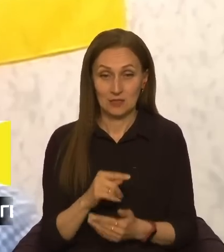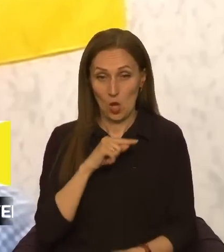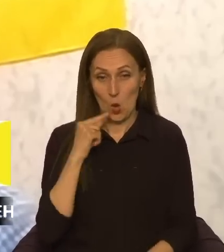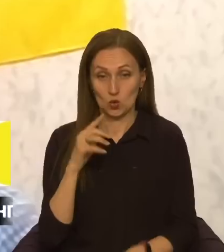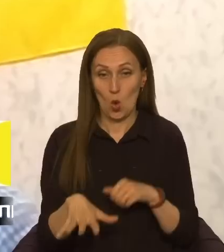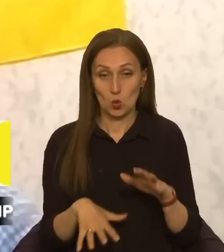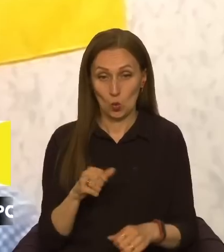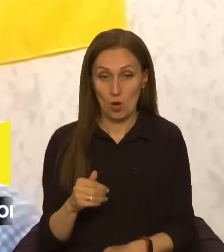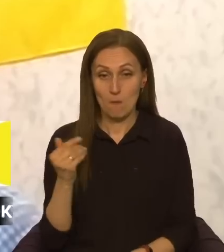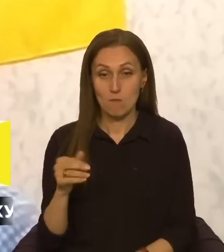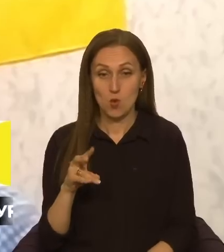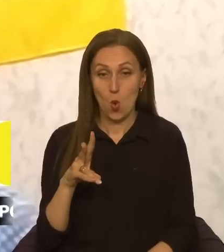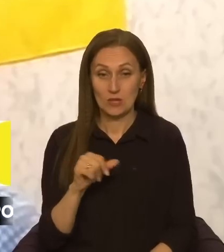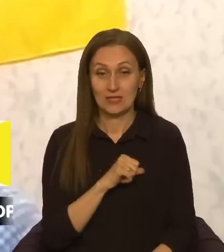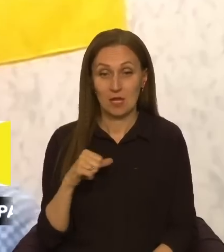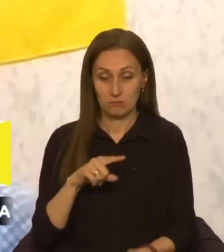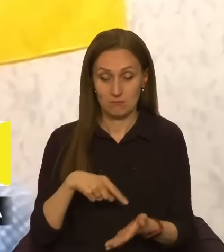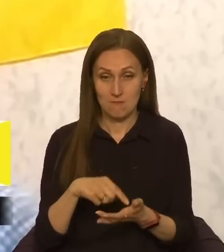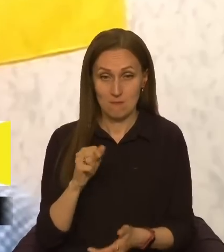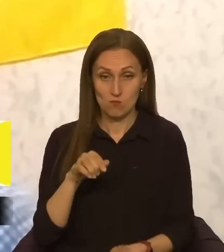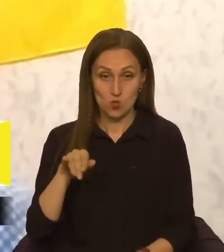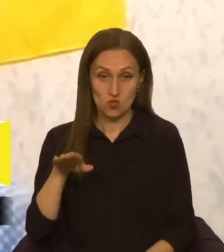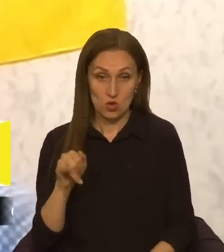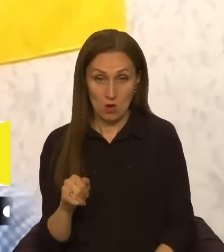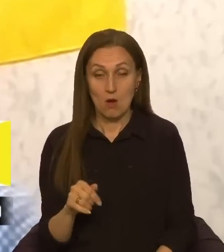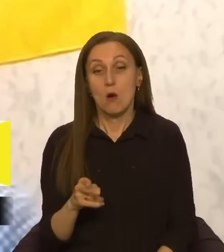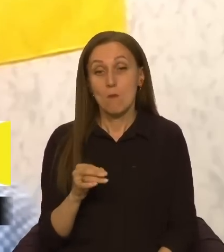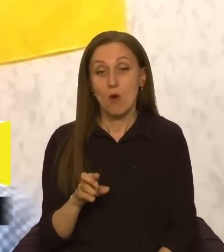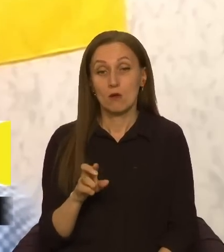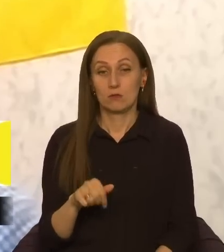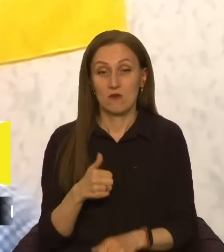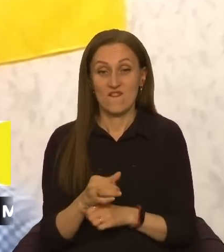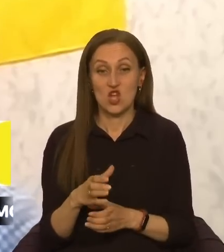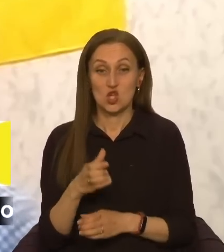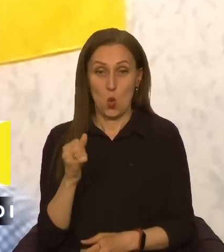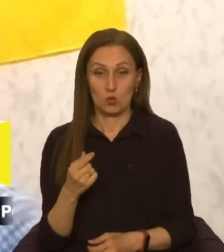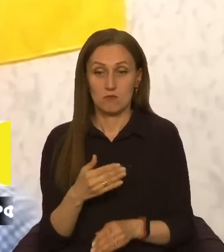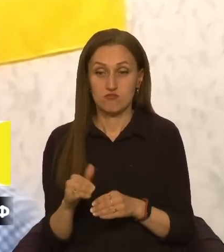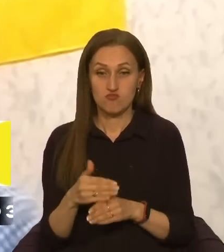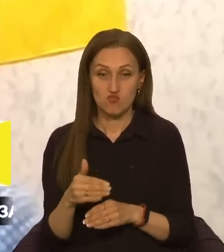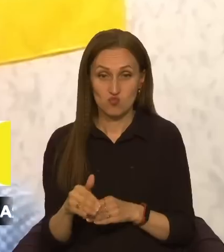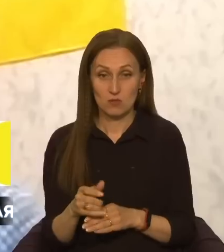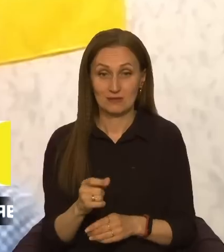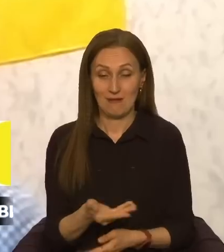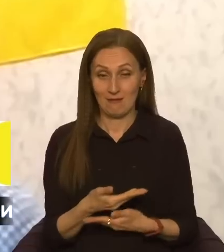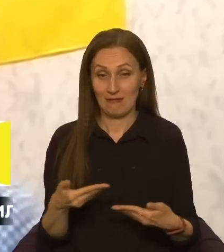російські окупанти, по їх позиціям в самому Бахмуті, бо панівні висоти вже поступово за